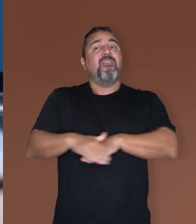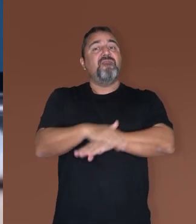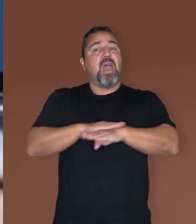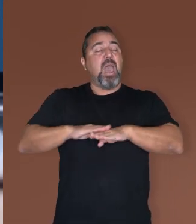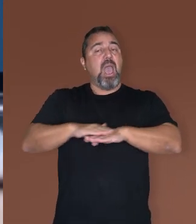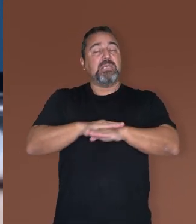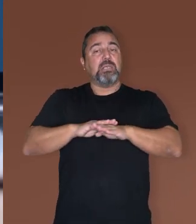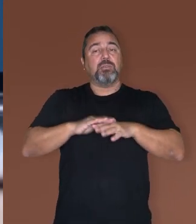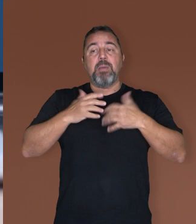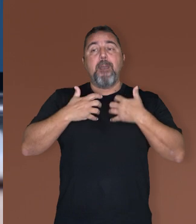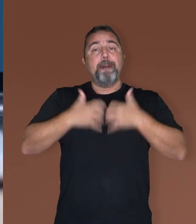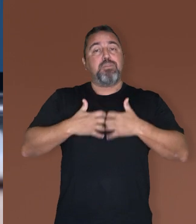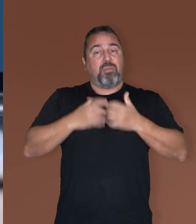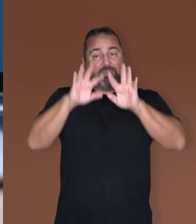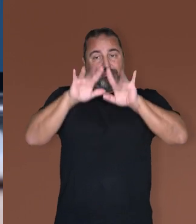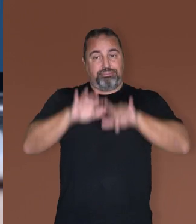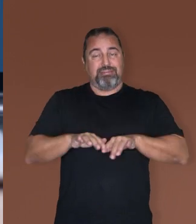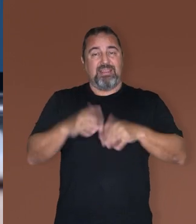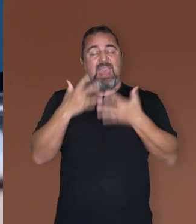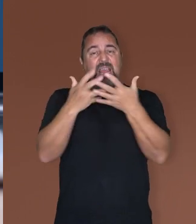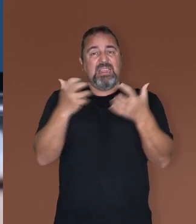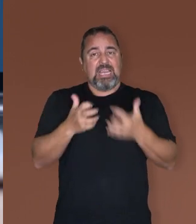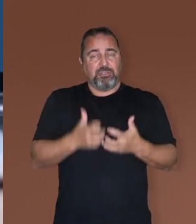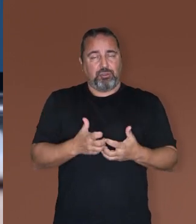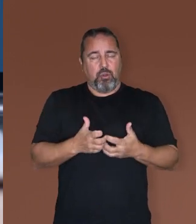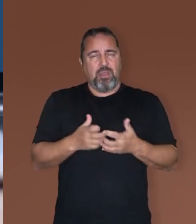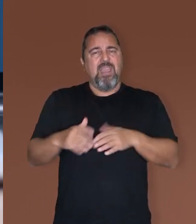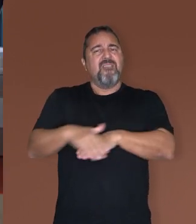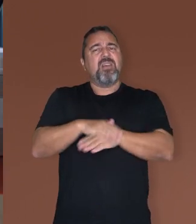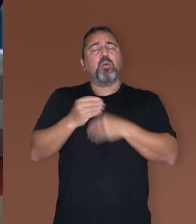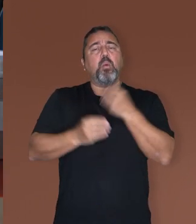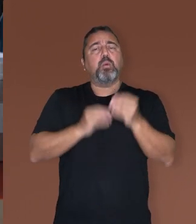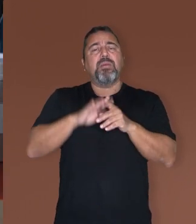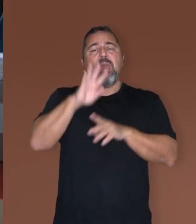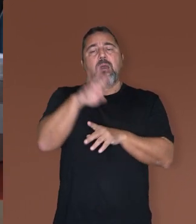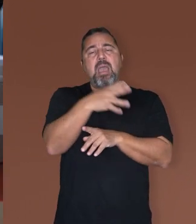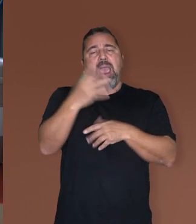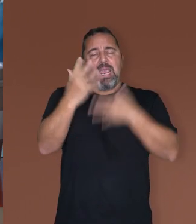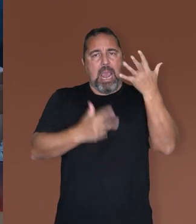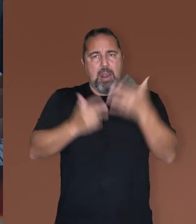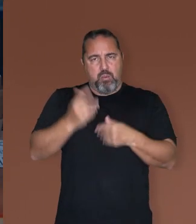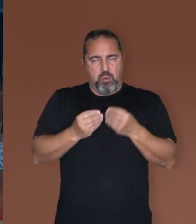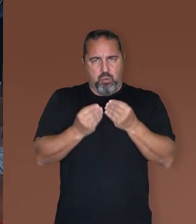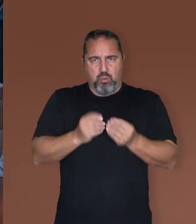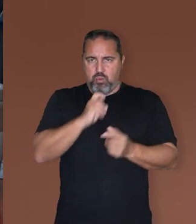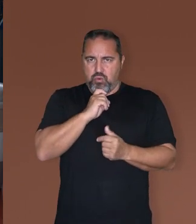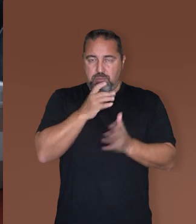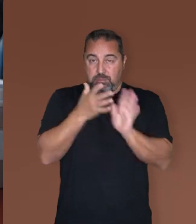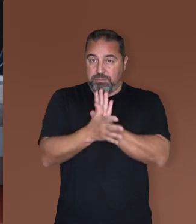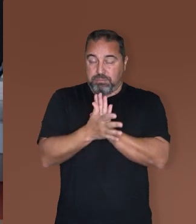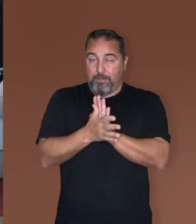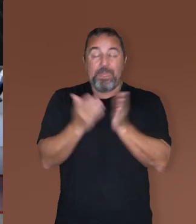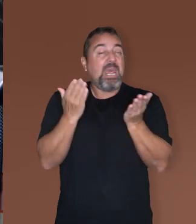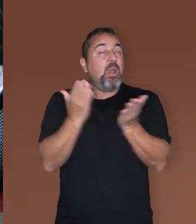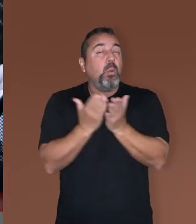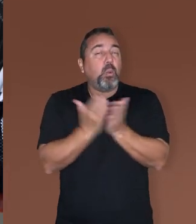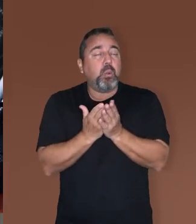Testu tratamenduko programak oinarri mailan erabiltzea. Eta kalkulu horria oinarri mailan